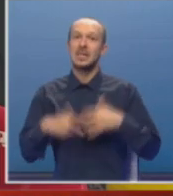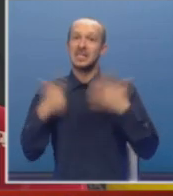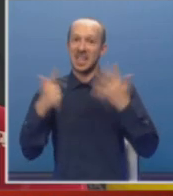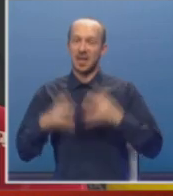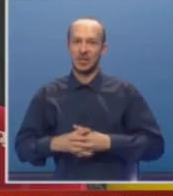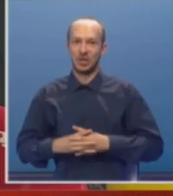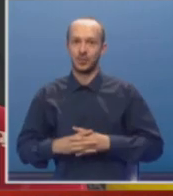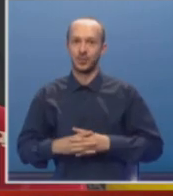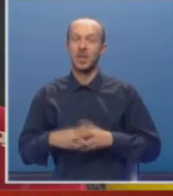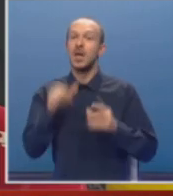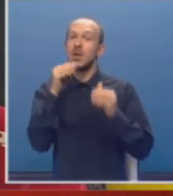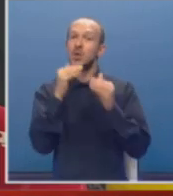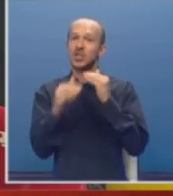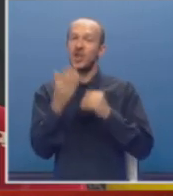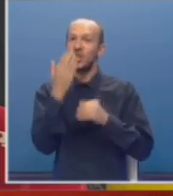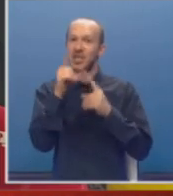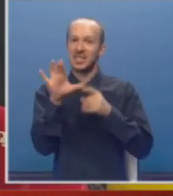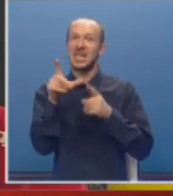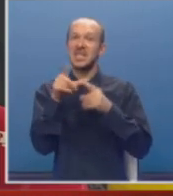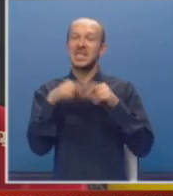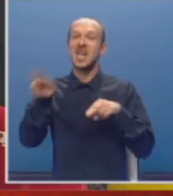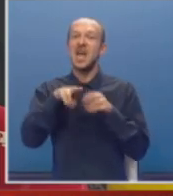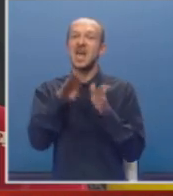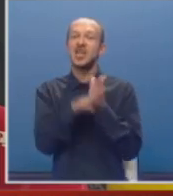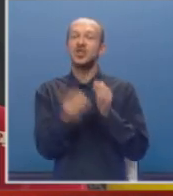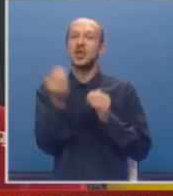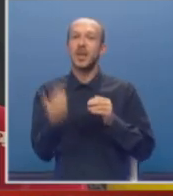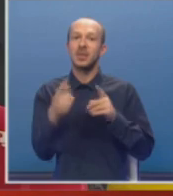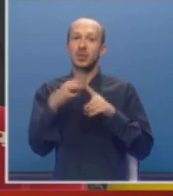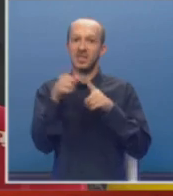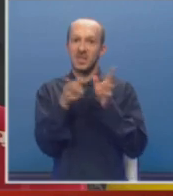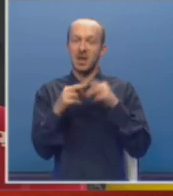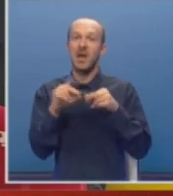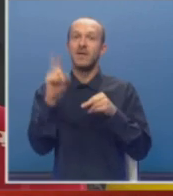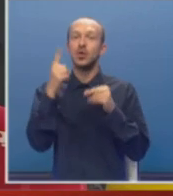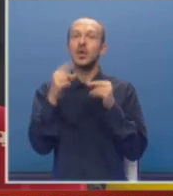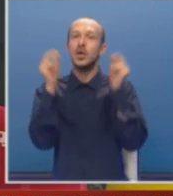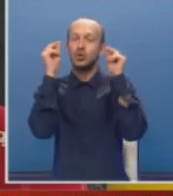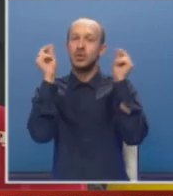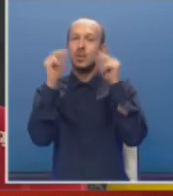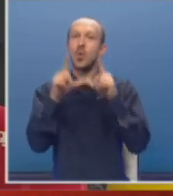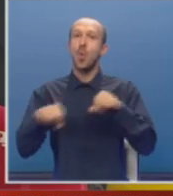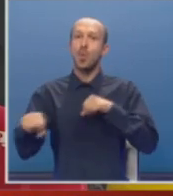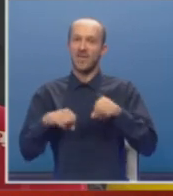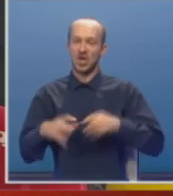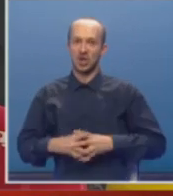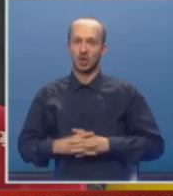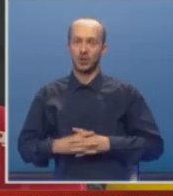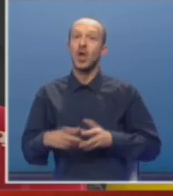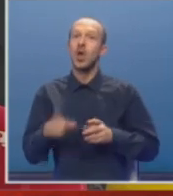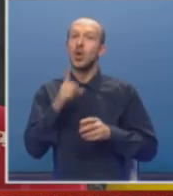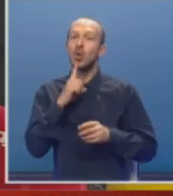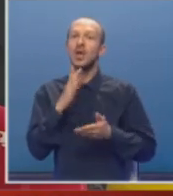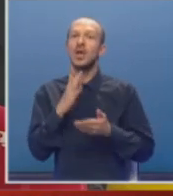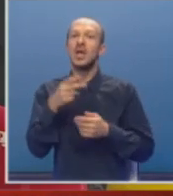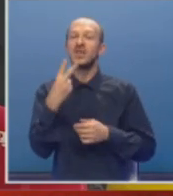23,7 i usklađivaće se sa najnižim platnim koeficijentom visoke stručne spreme u upravi koji